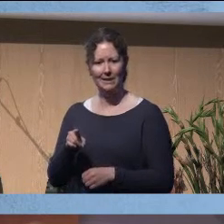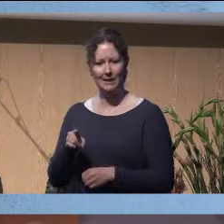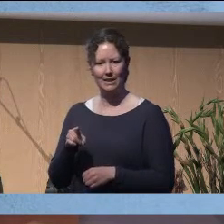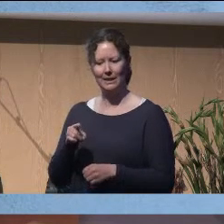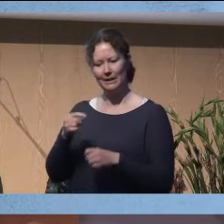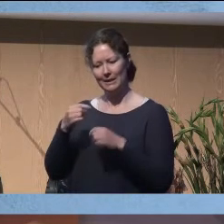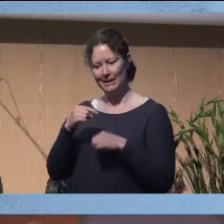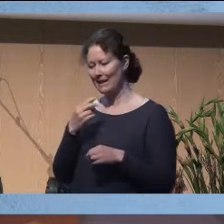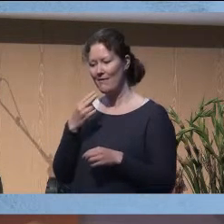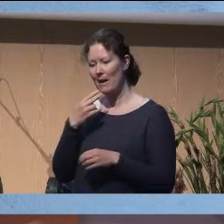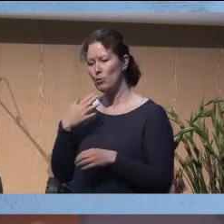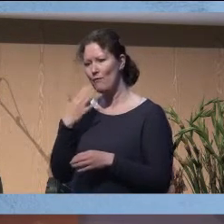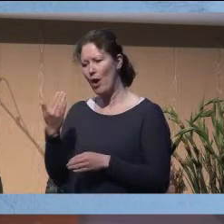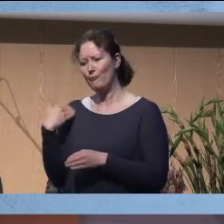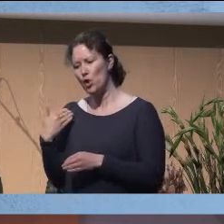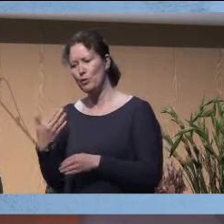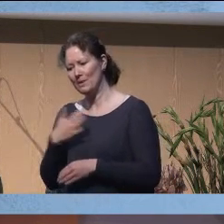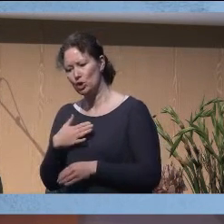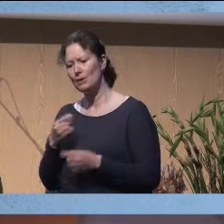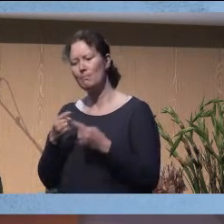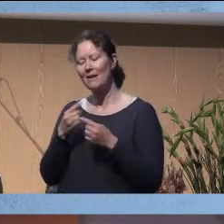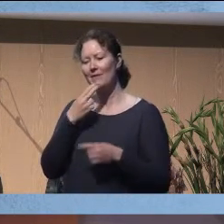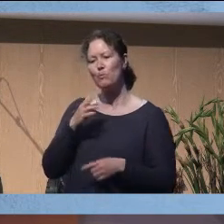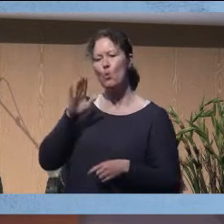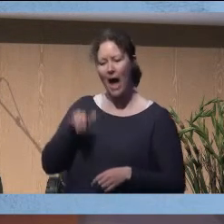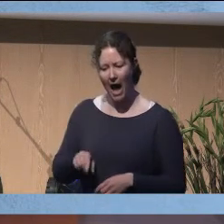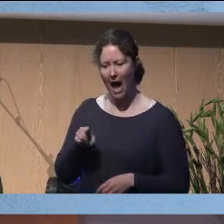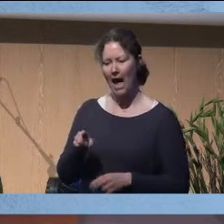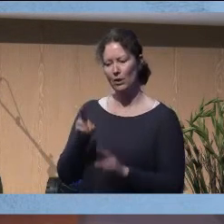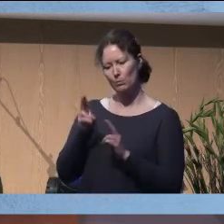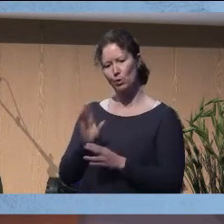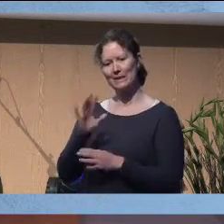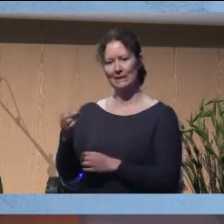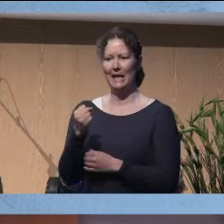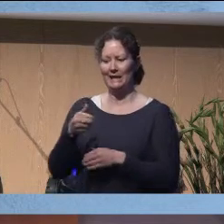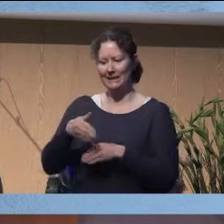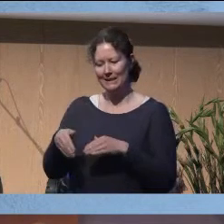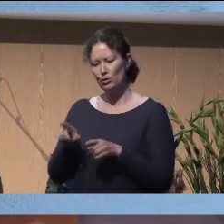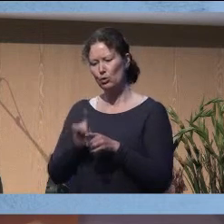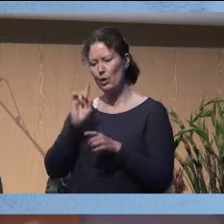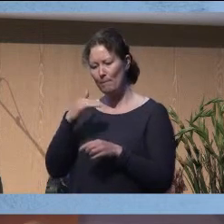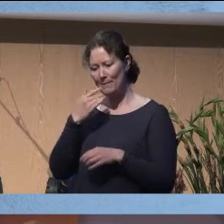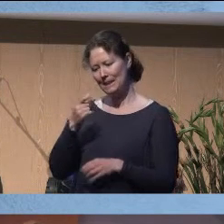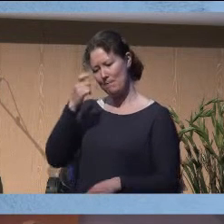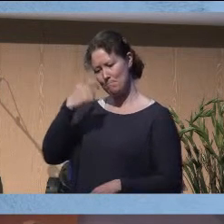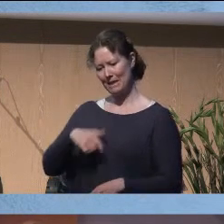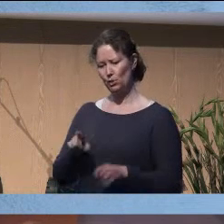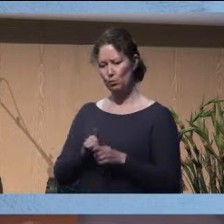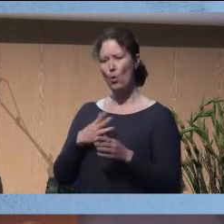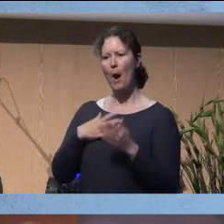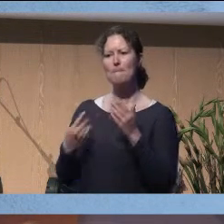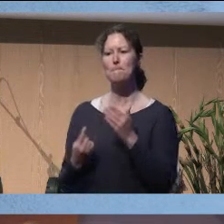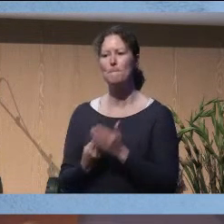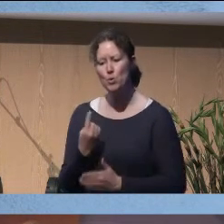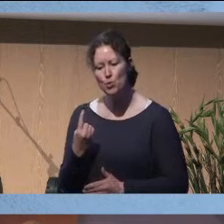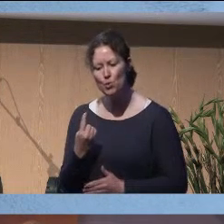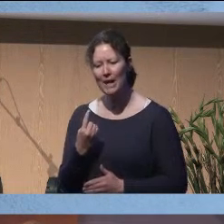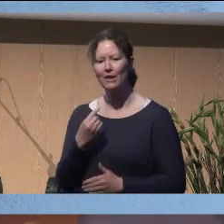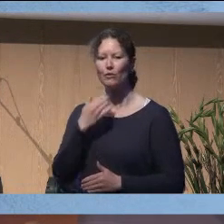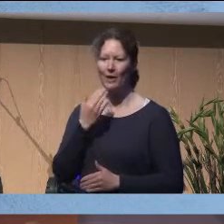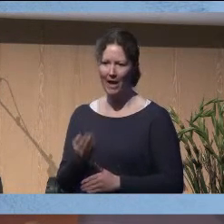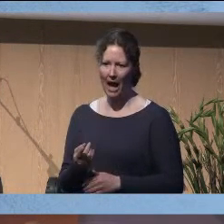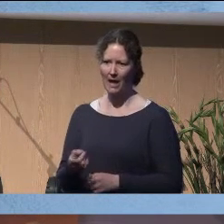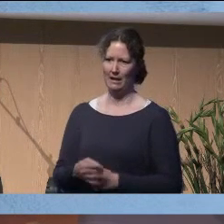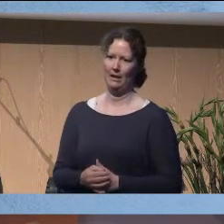hvem du var før du ble syk, hvem du Og bruke dine sterke sider til å bli det menneske du har mulighet for å